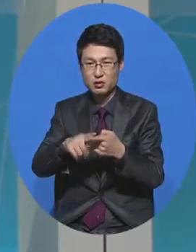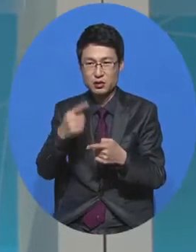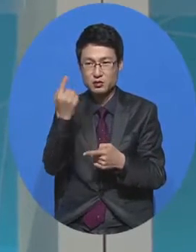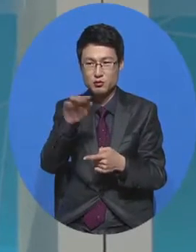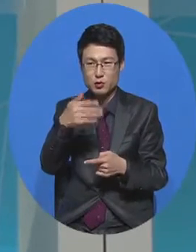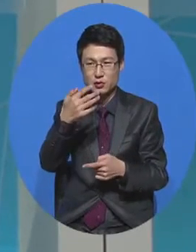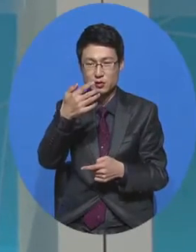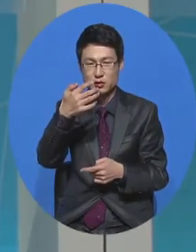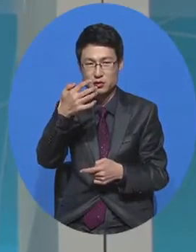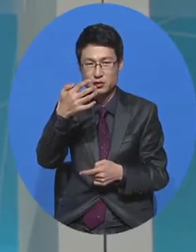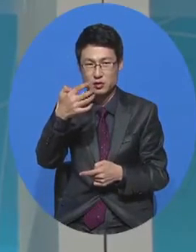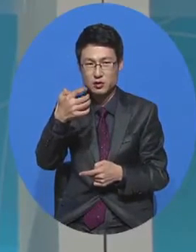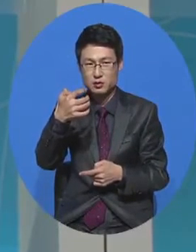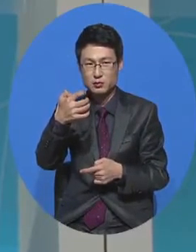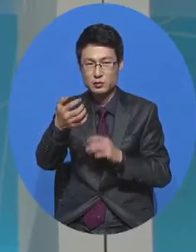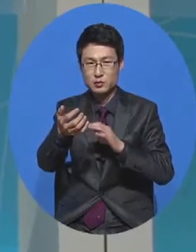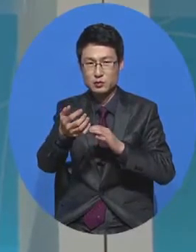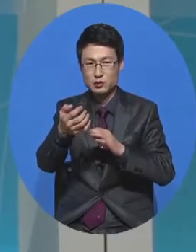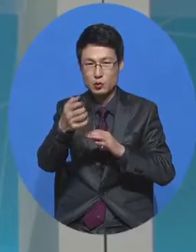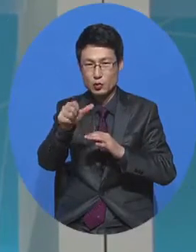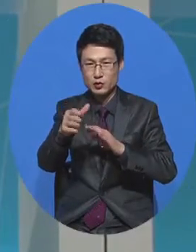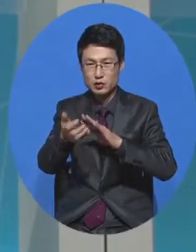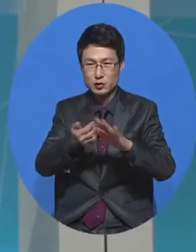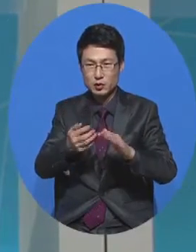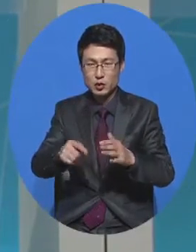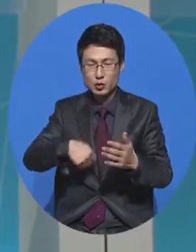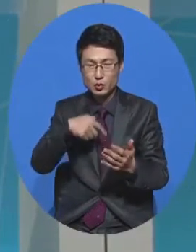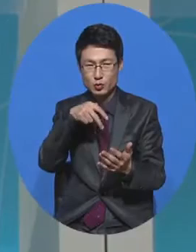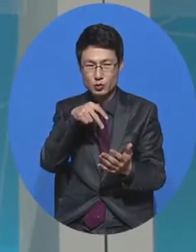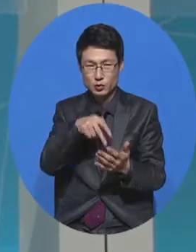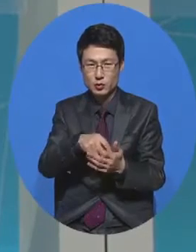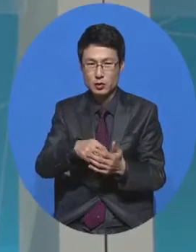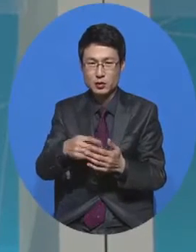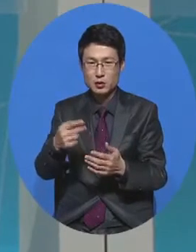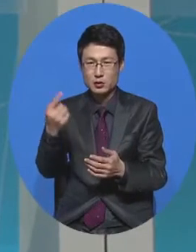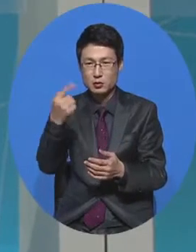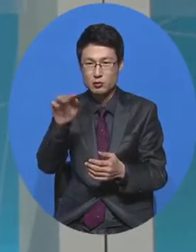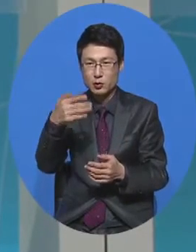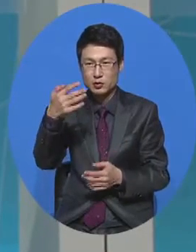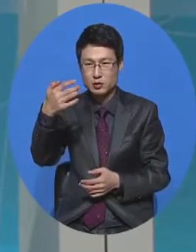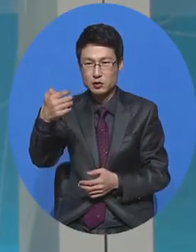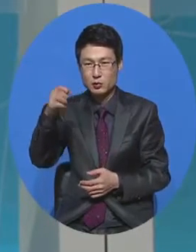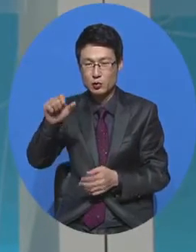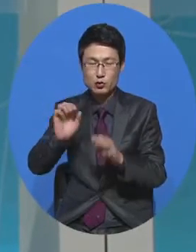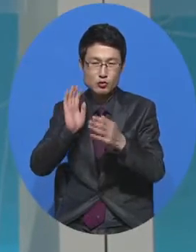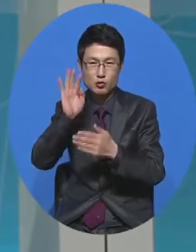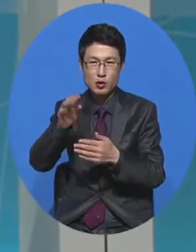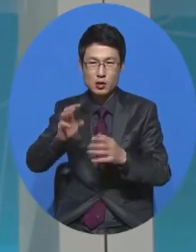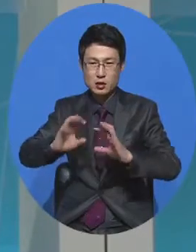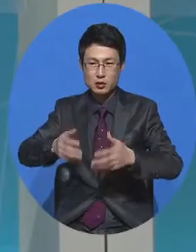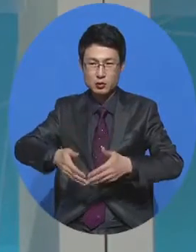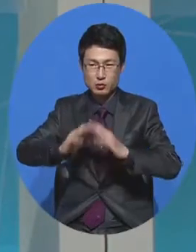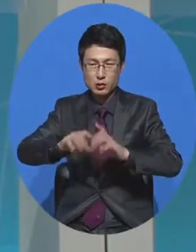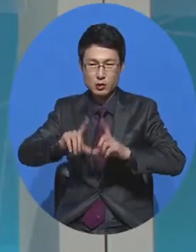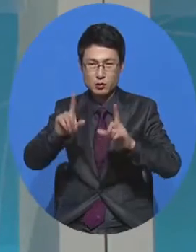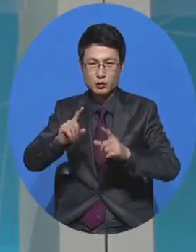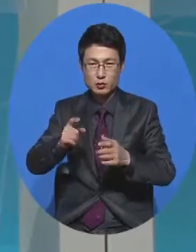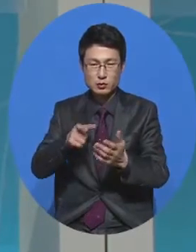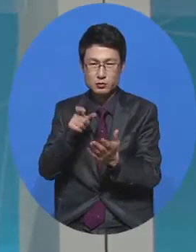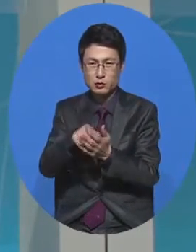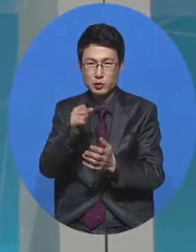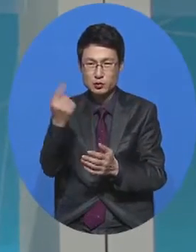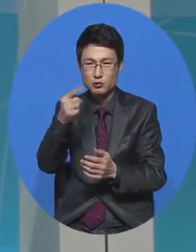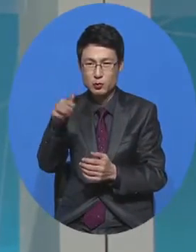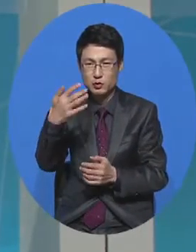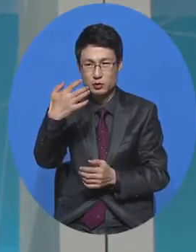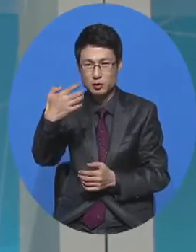이전을 독립 께 그리고 45 년부터 48 년을 0 굵기로 이렇게 설명하면서 45 전 이전에